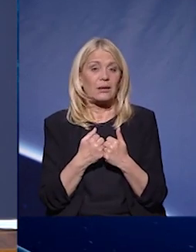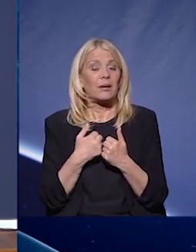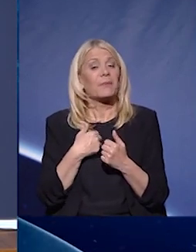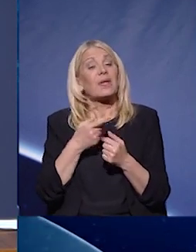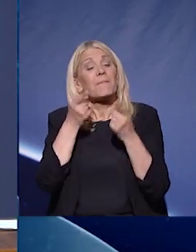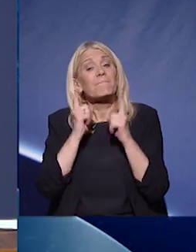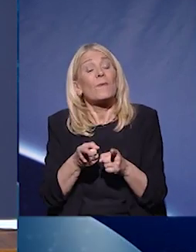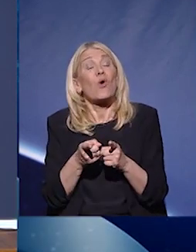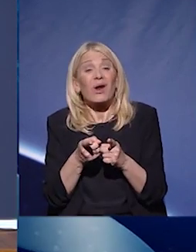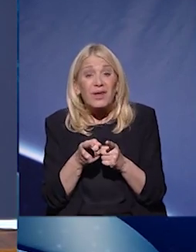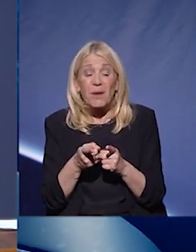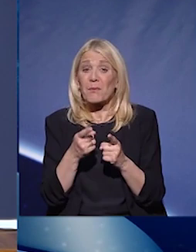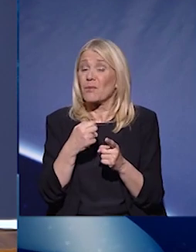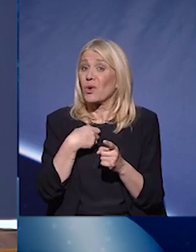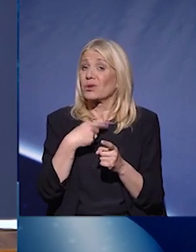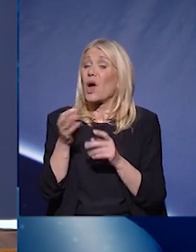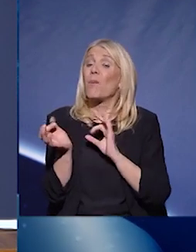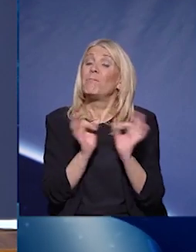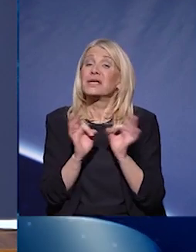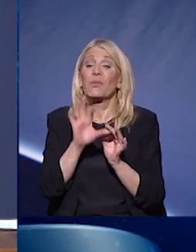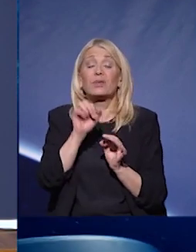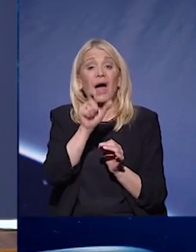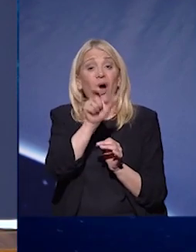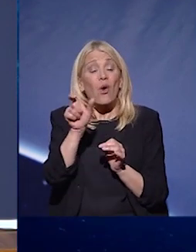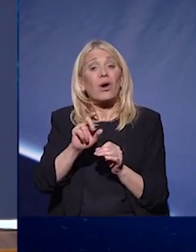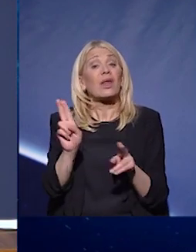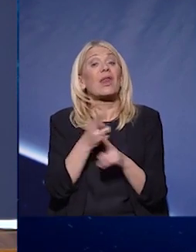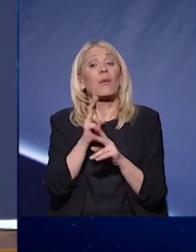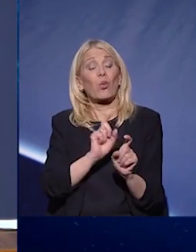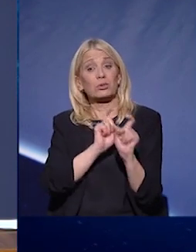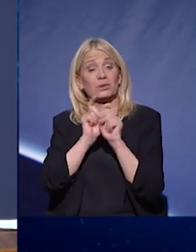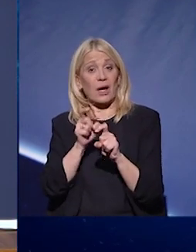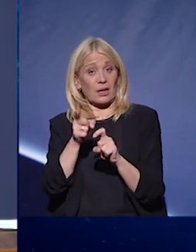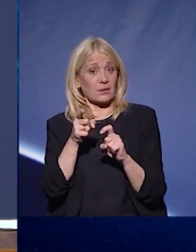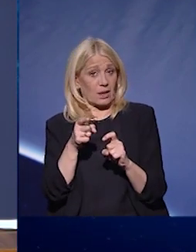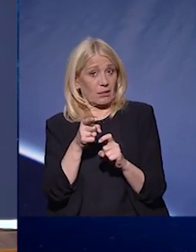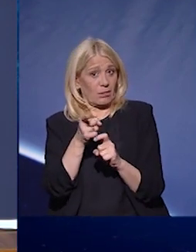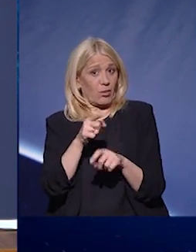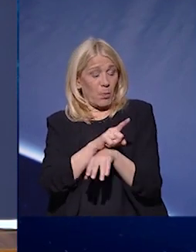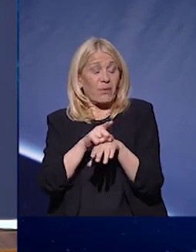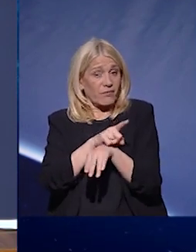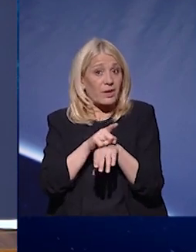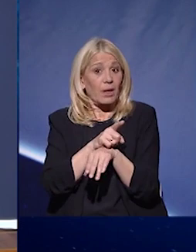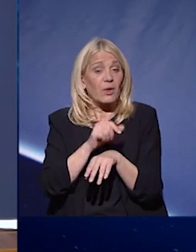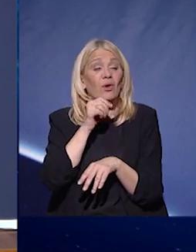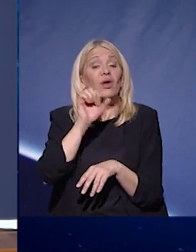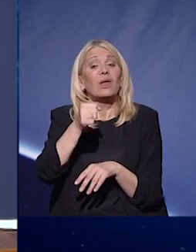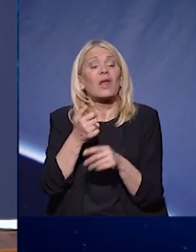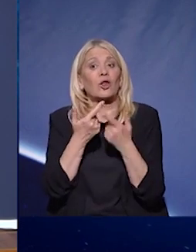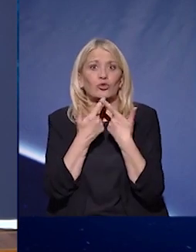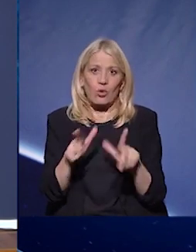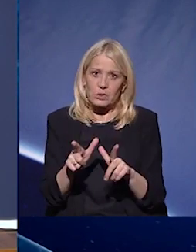moramo racionalno da obezbedimo da oni ne mogu da se zaraze u tom nekom periodu i da